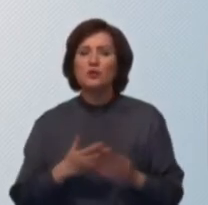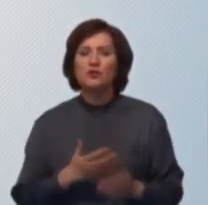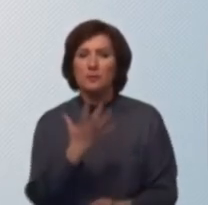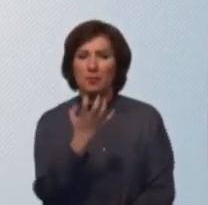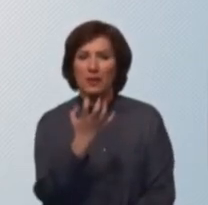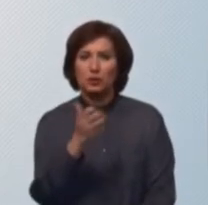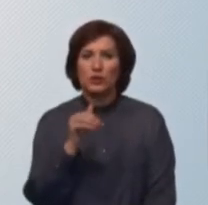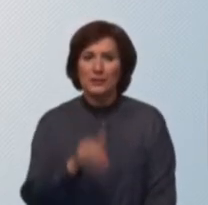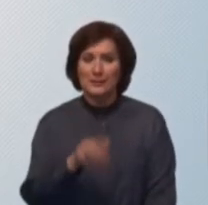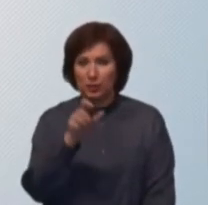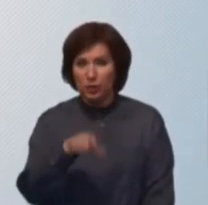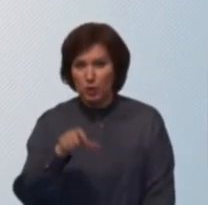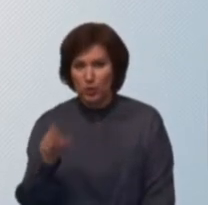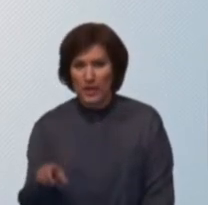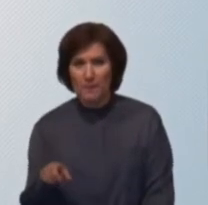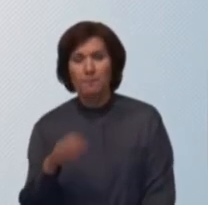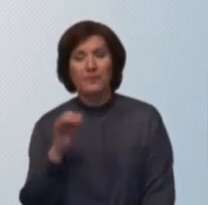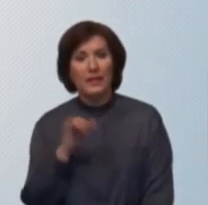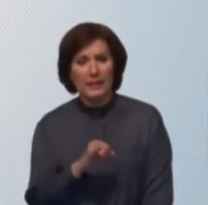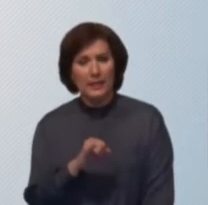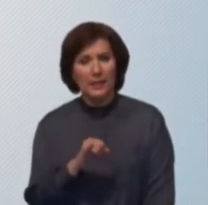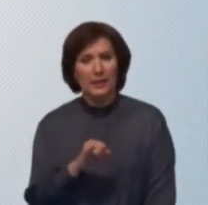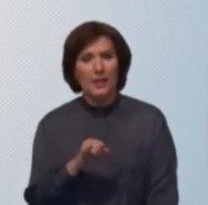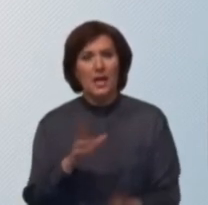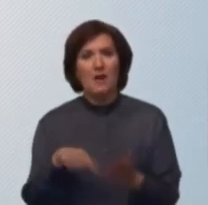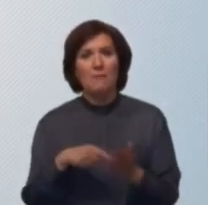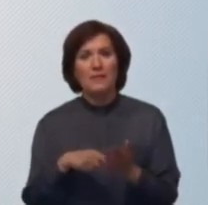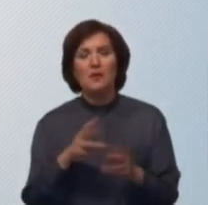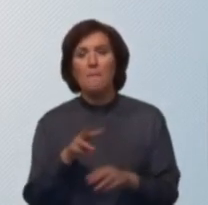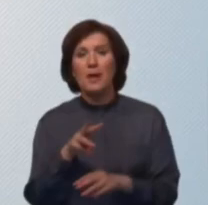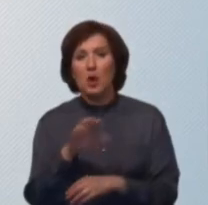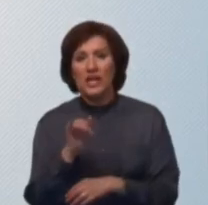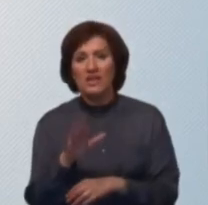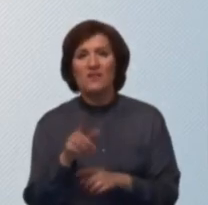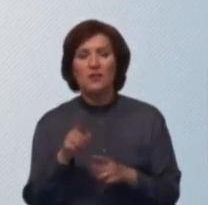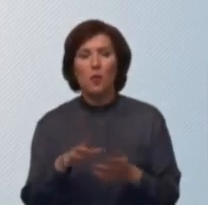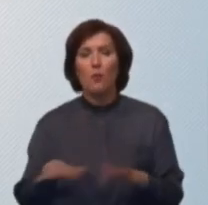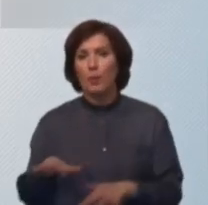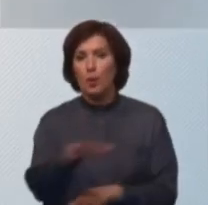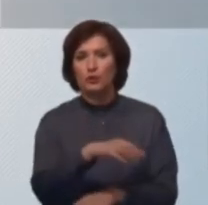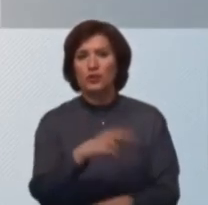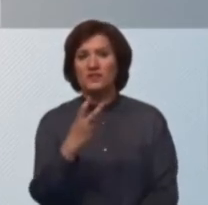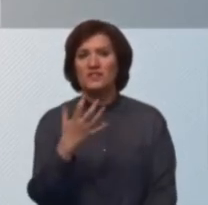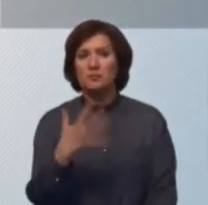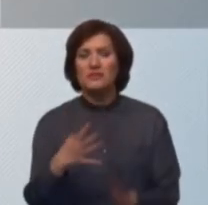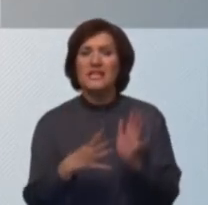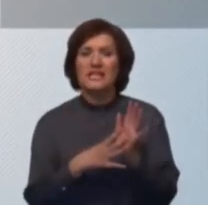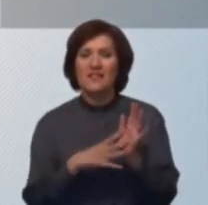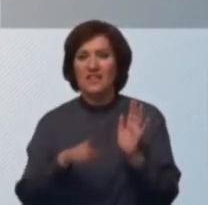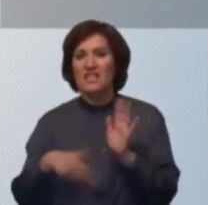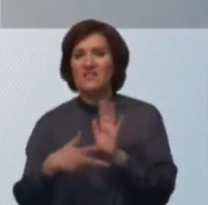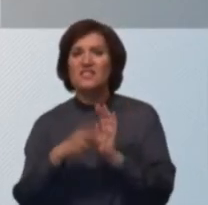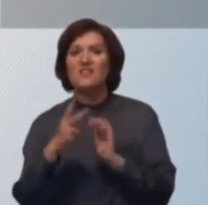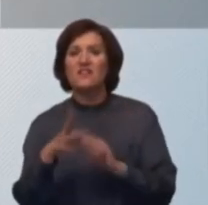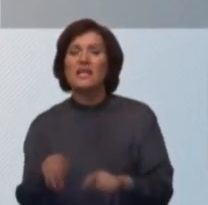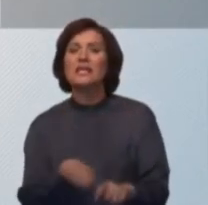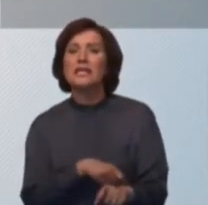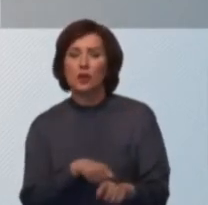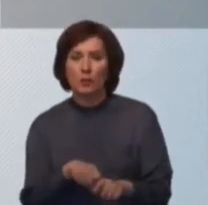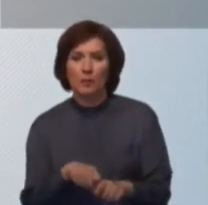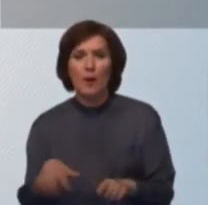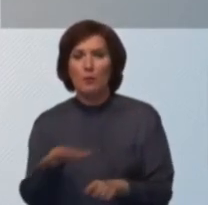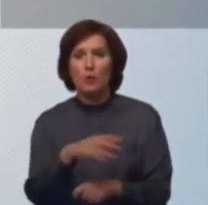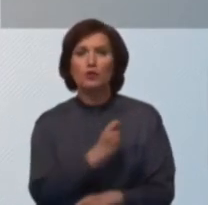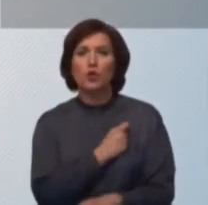500 тисяч людей, і місто Миколаїв, його площа 259,8 квадратних кілометрів.